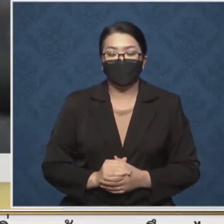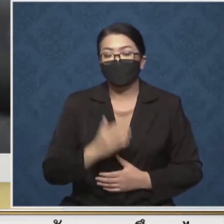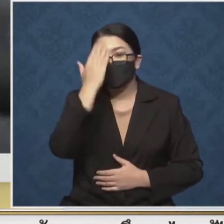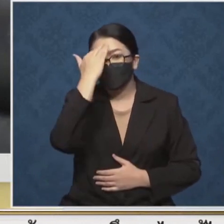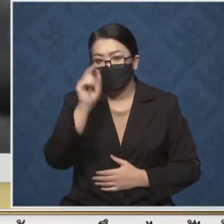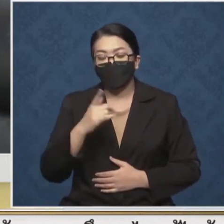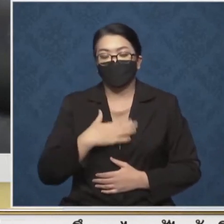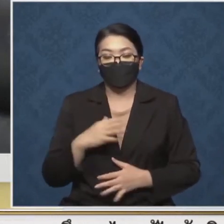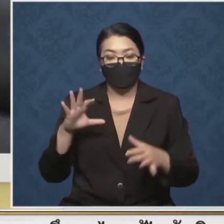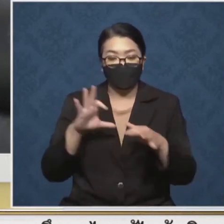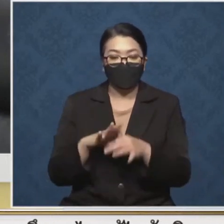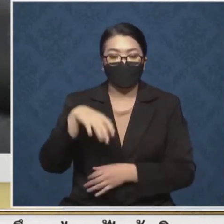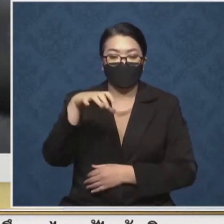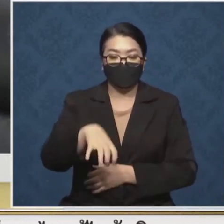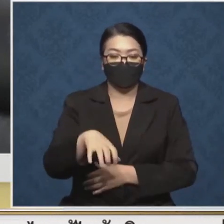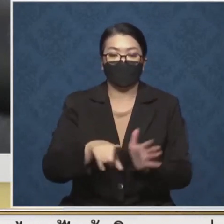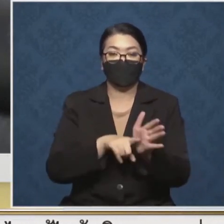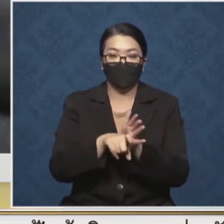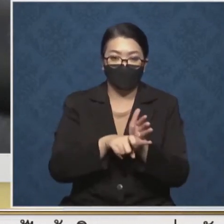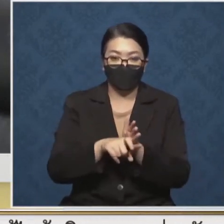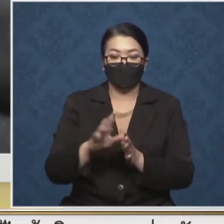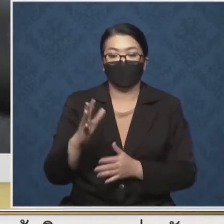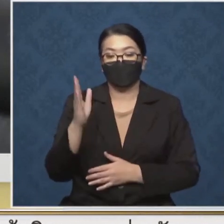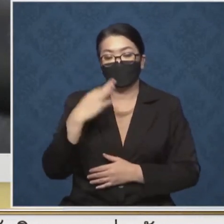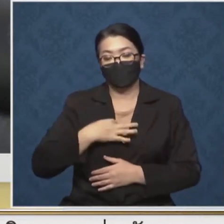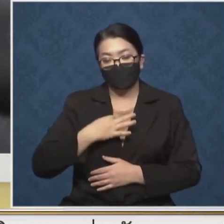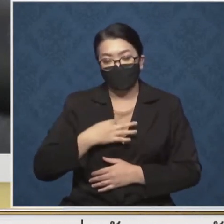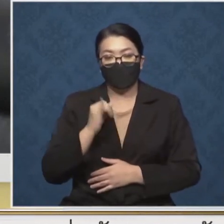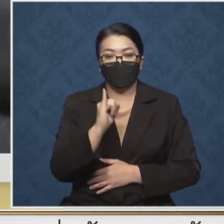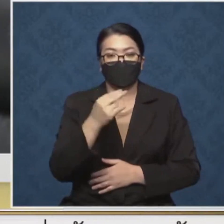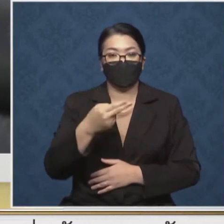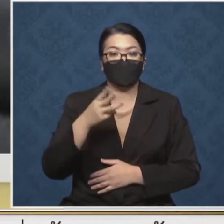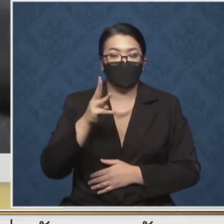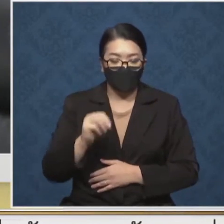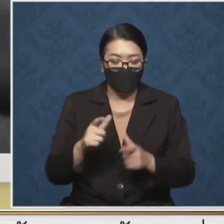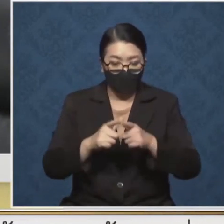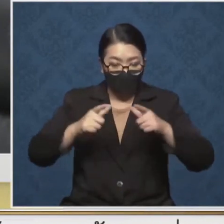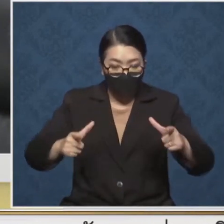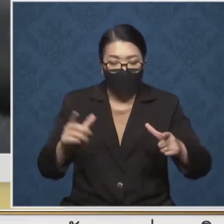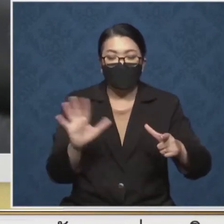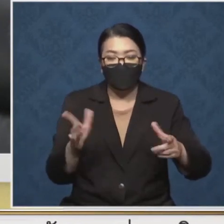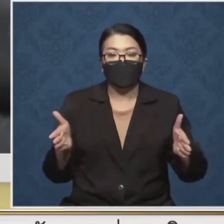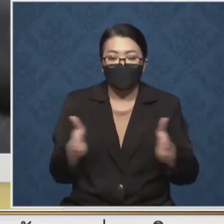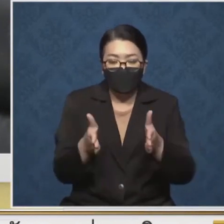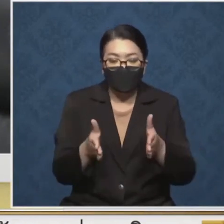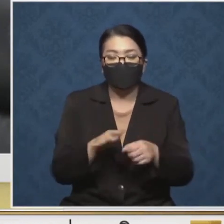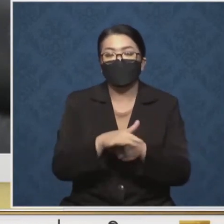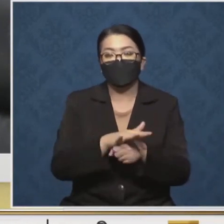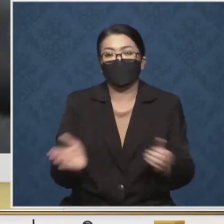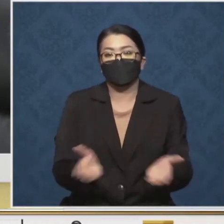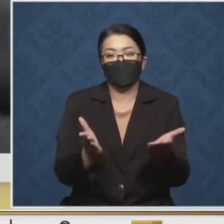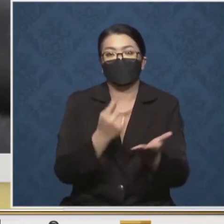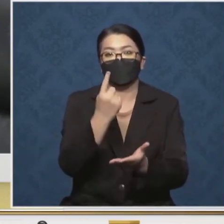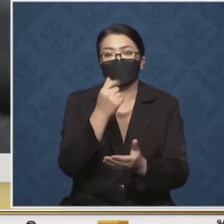ะนั้นนะคะกิจการหม่อนใหม่ที่อาจะเป็ตลดเฉพาะไมไดใหญ่โตมากนักจึงอาจจะไม่จำเป็ตองมสถานะเป็นกลมหอไม่ค่